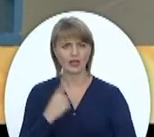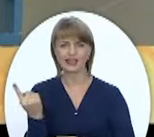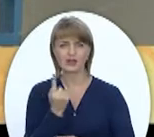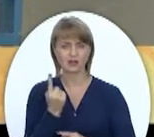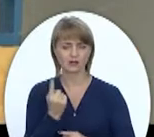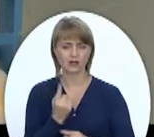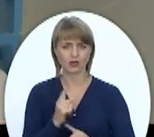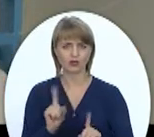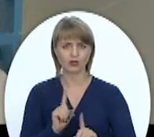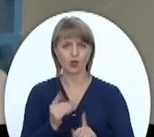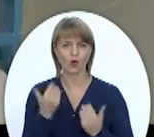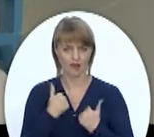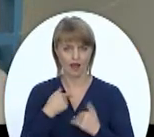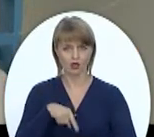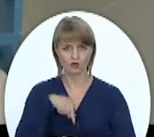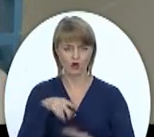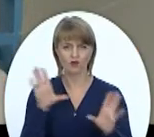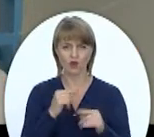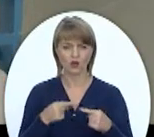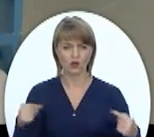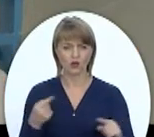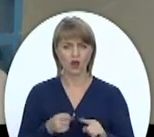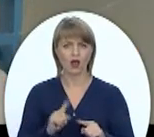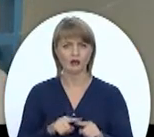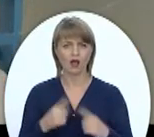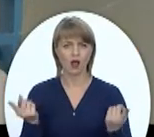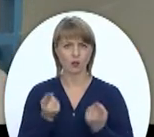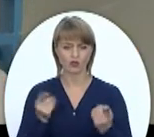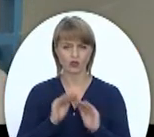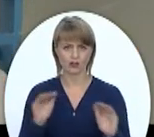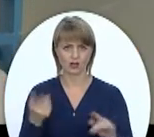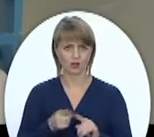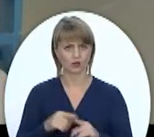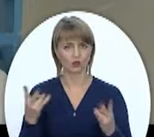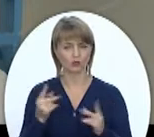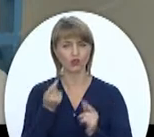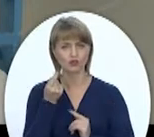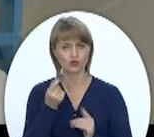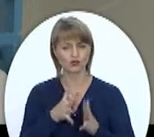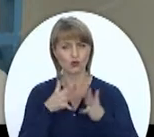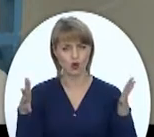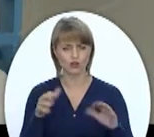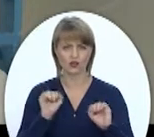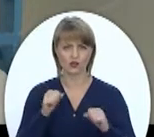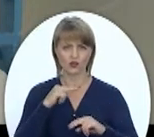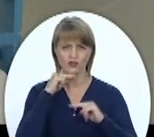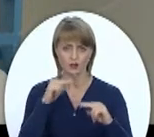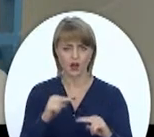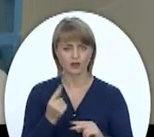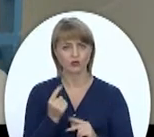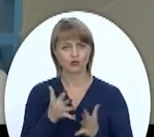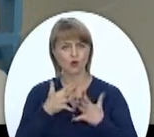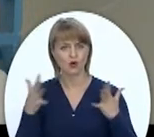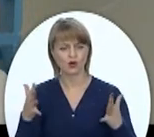то, что вот, ну, я ощущаю. Все остальное – это обычные дети, которым нужно чуть больше, возможно, внимания, чуть